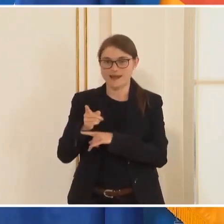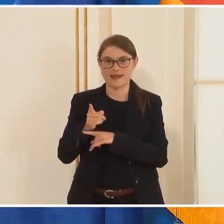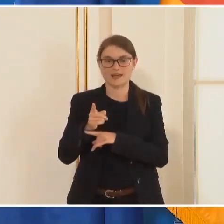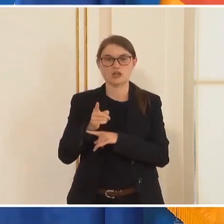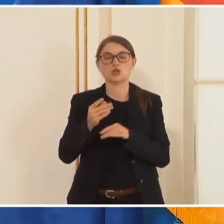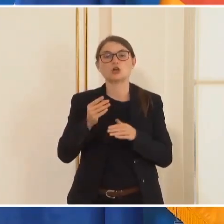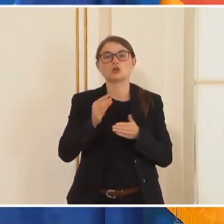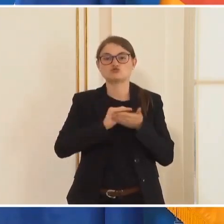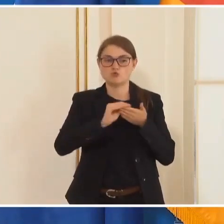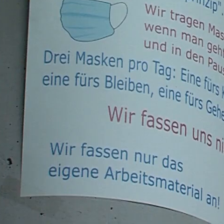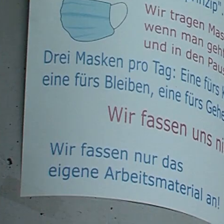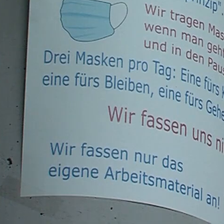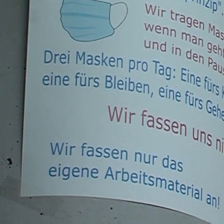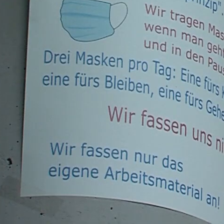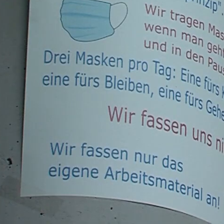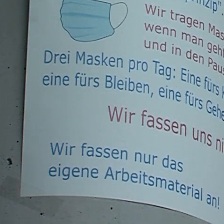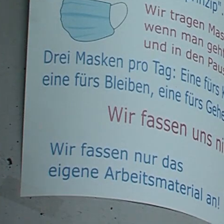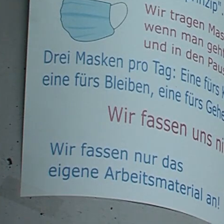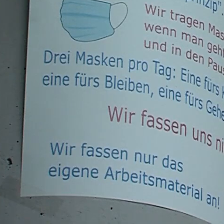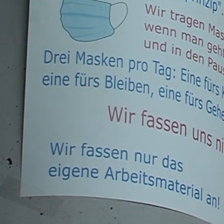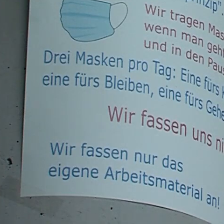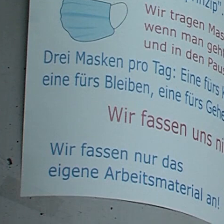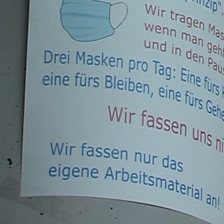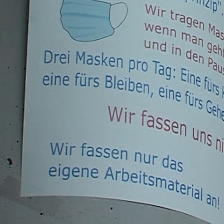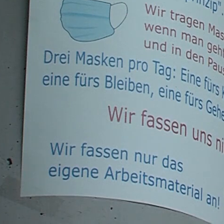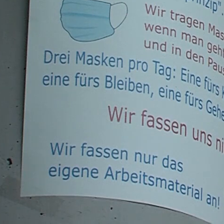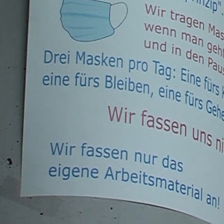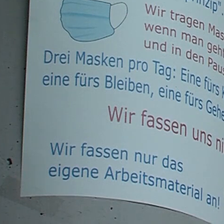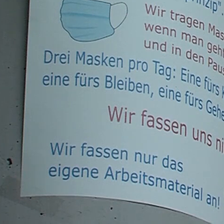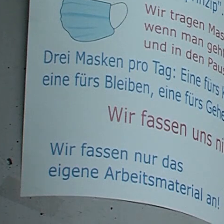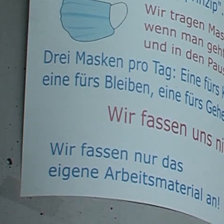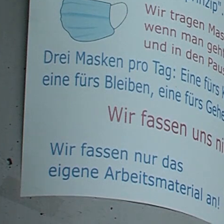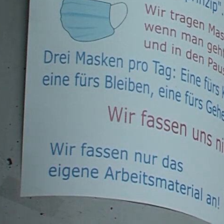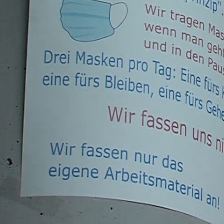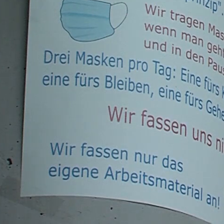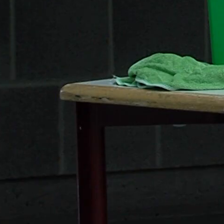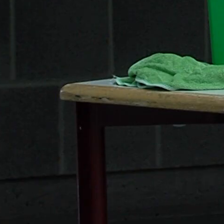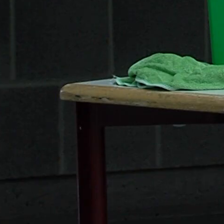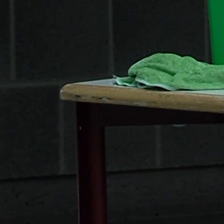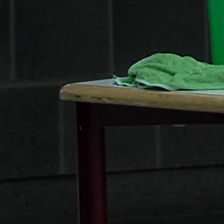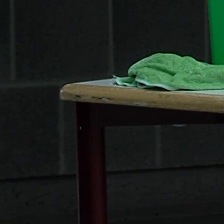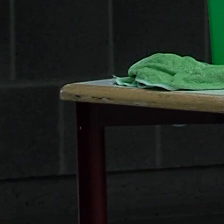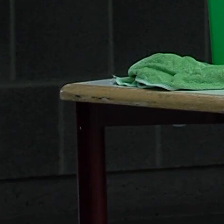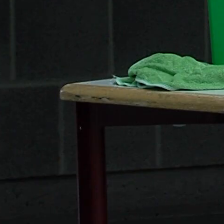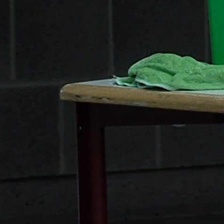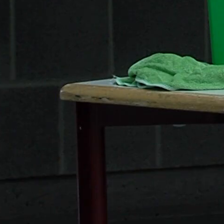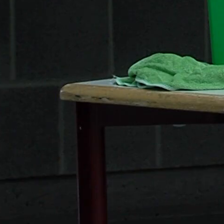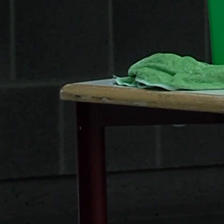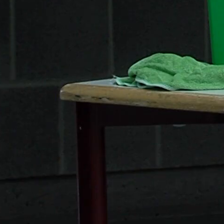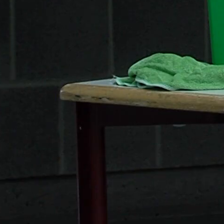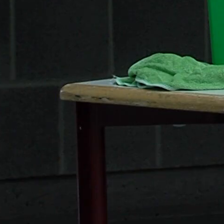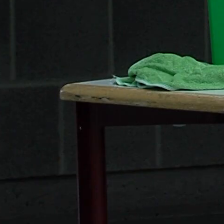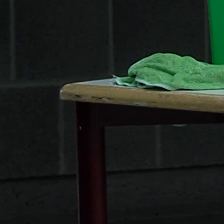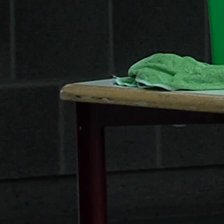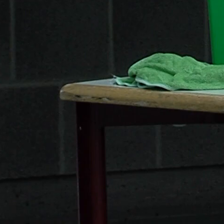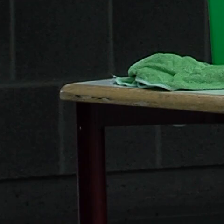eine Maskenpflicht. Sollte es in Bildungseinrichtungen dennoch wieder vermehrt zu Infektionen mit Covid-19 kommen, gilt künftig